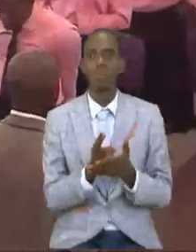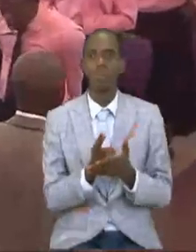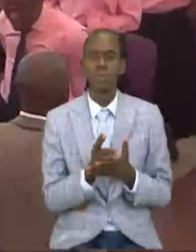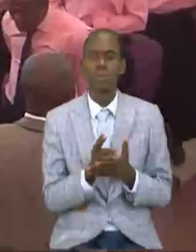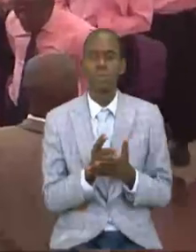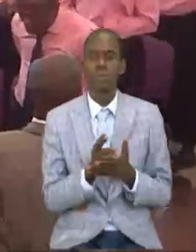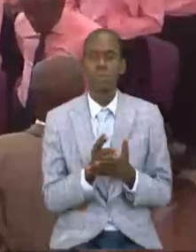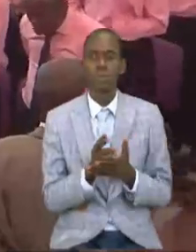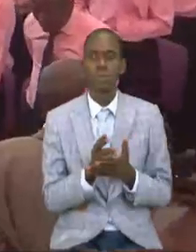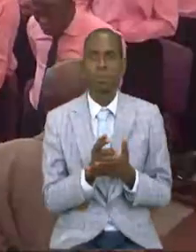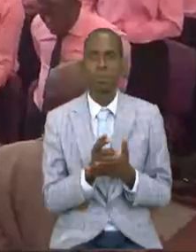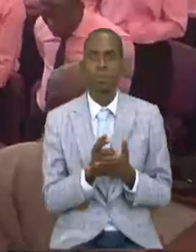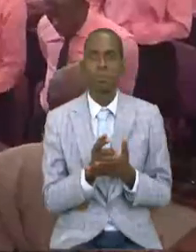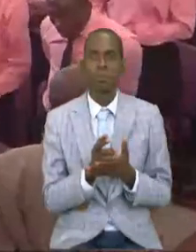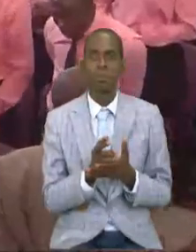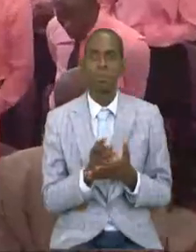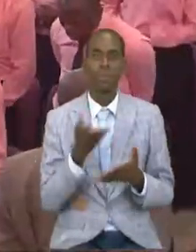vérité.